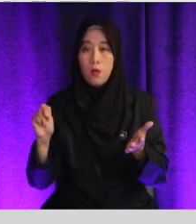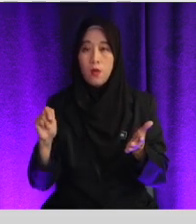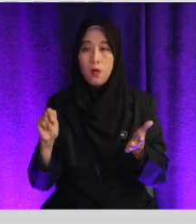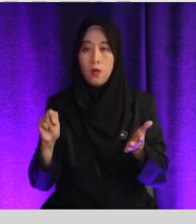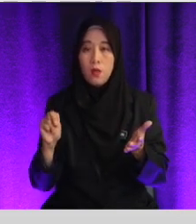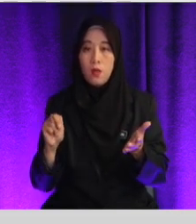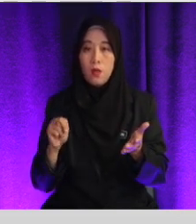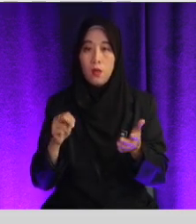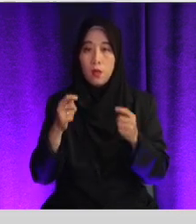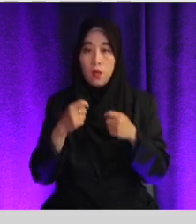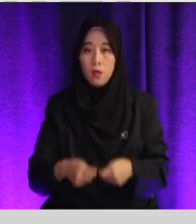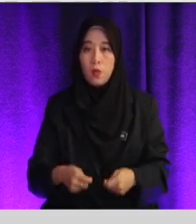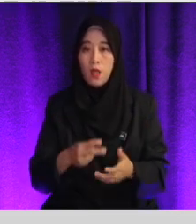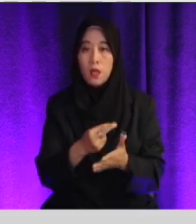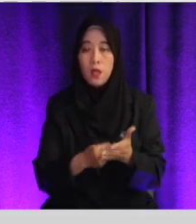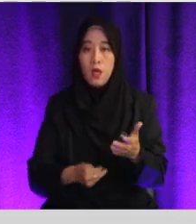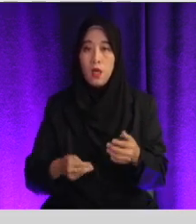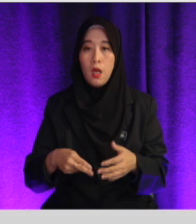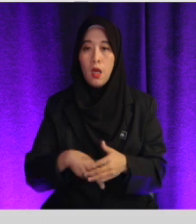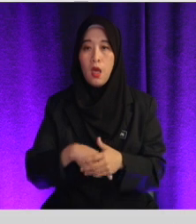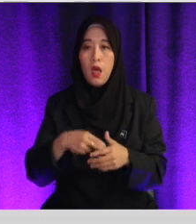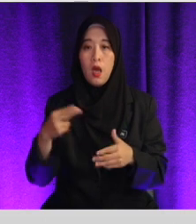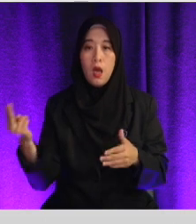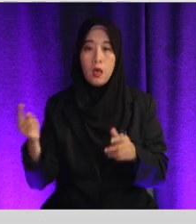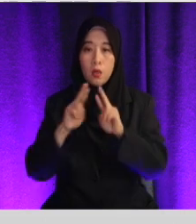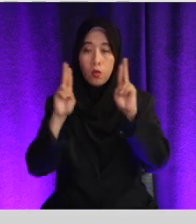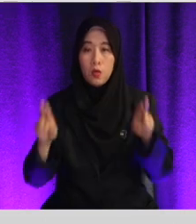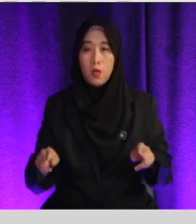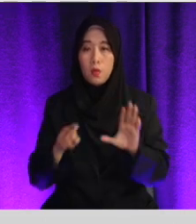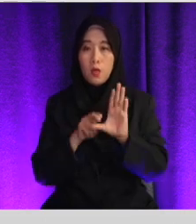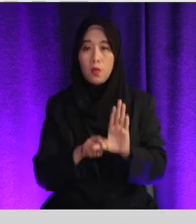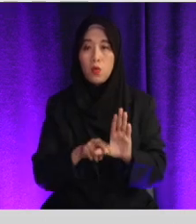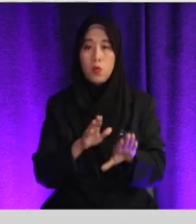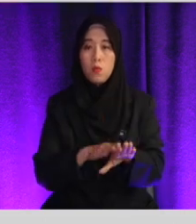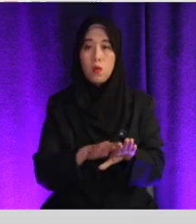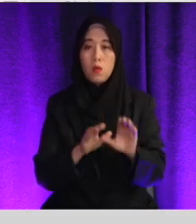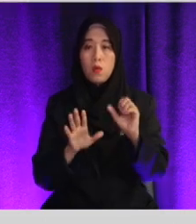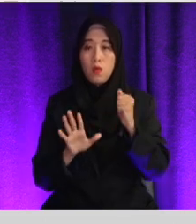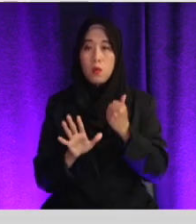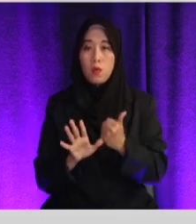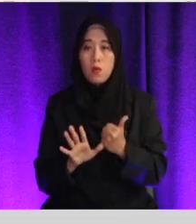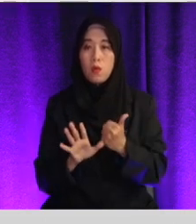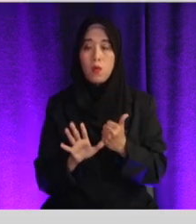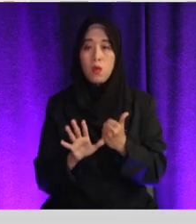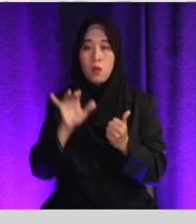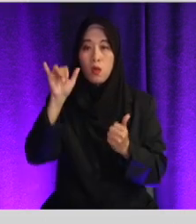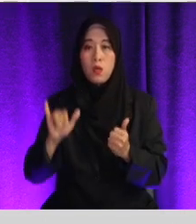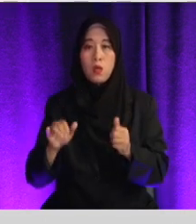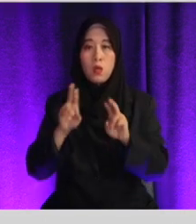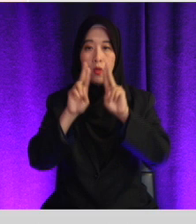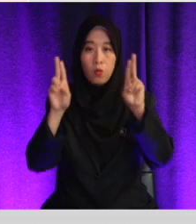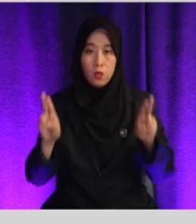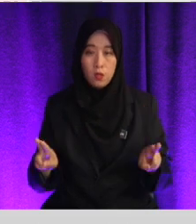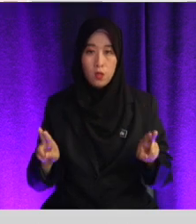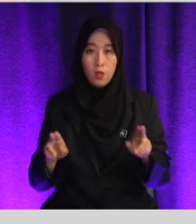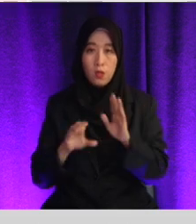penentuan nilai hasil pengujian adalah bergantung kepada komponen yang diuji. Baik. Okey, contoh kat sini ya Akmal,